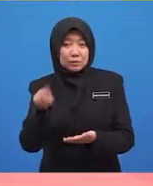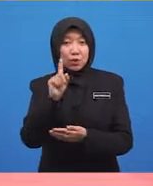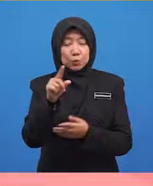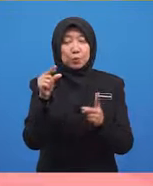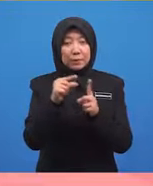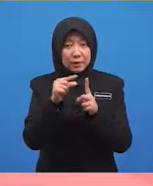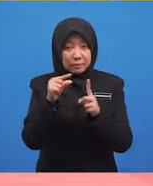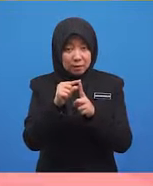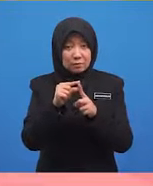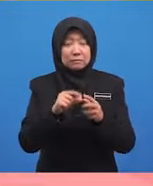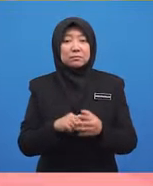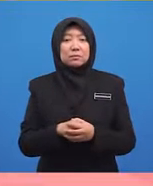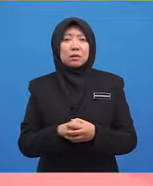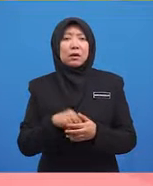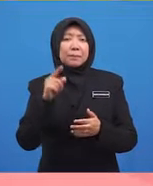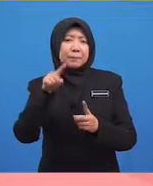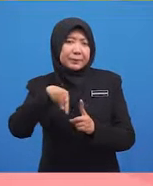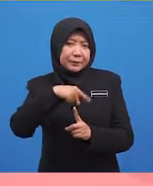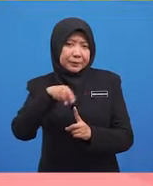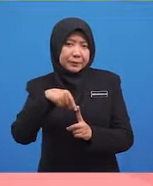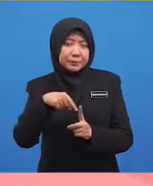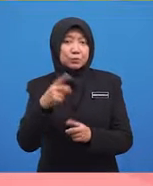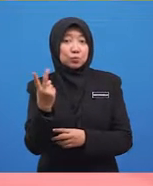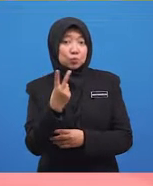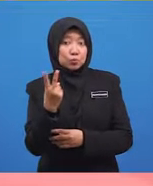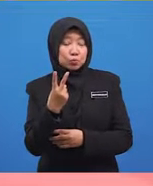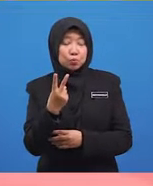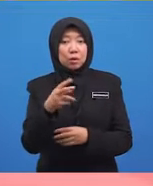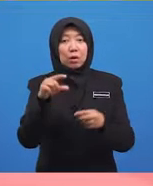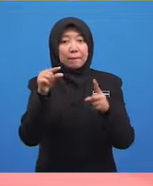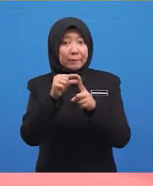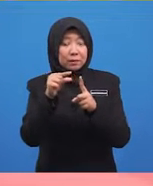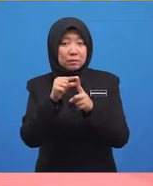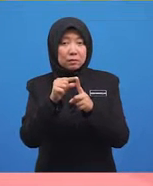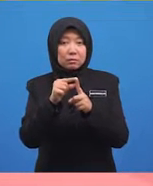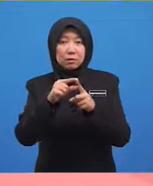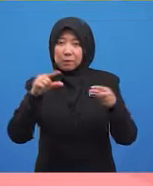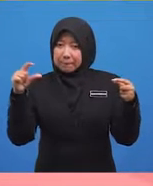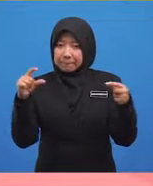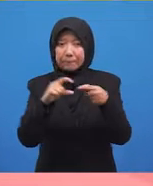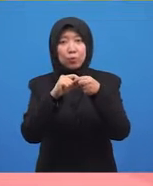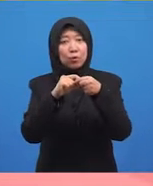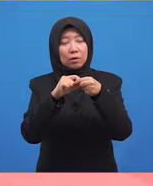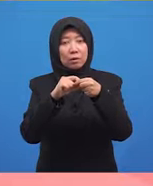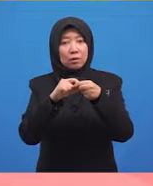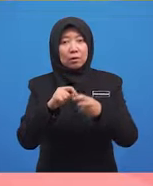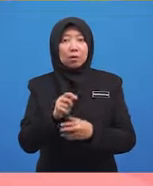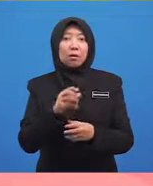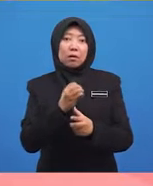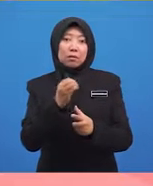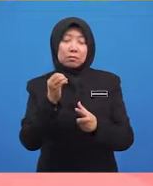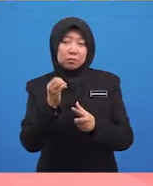satu perkataan. Apabila kedua-dua perkataan ini digabungkan